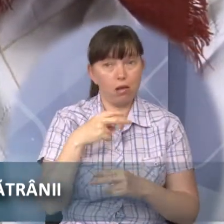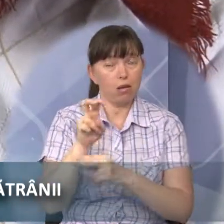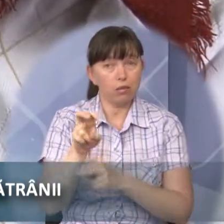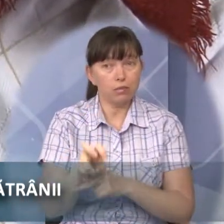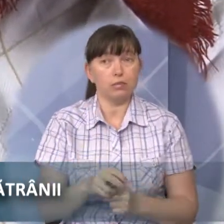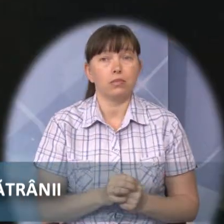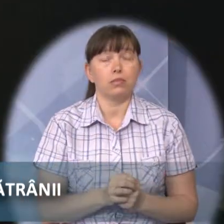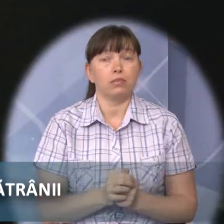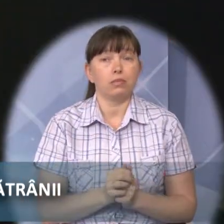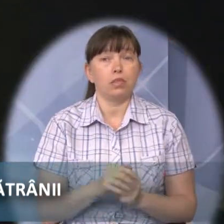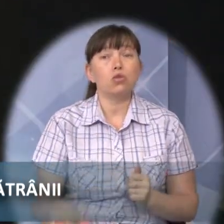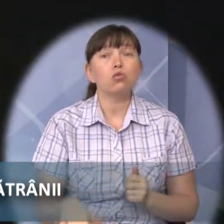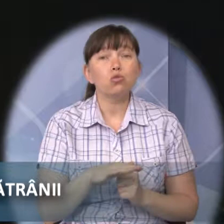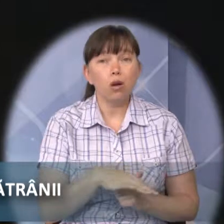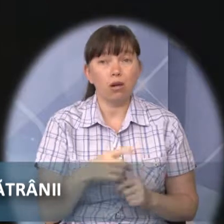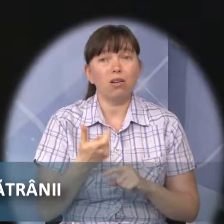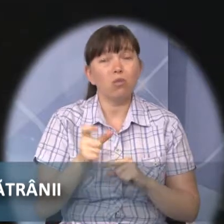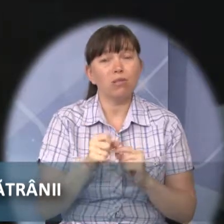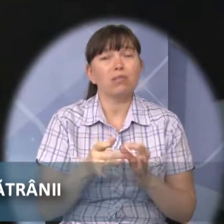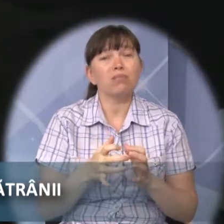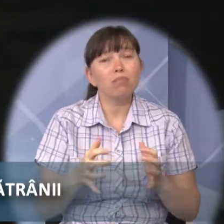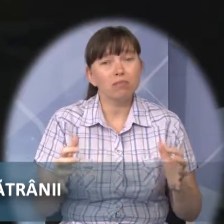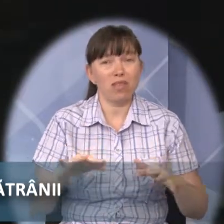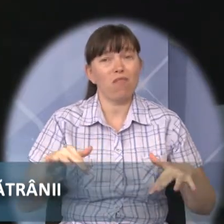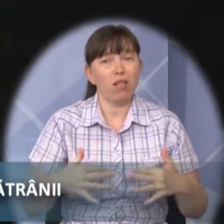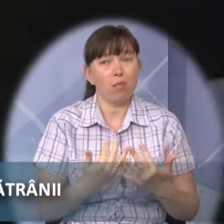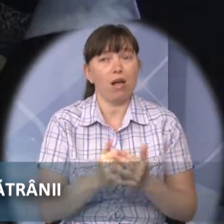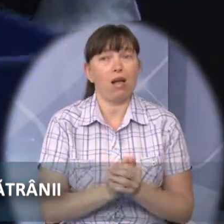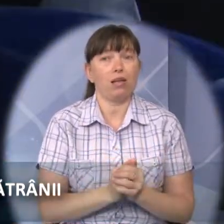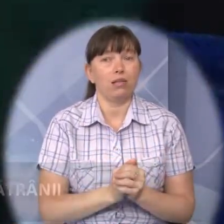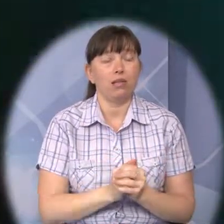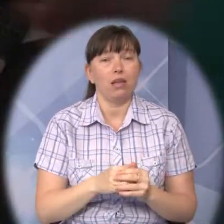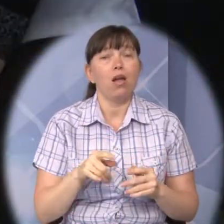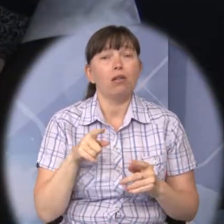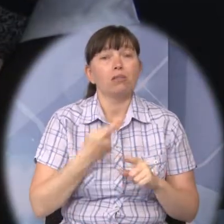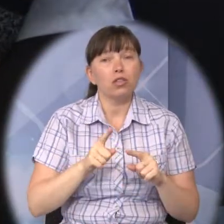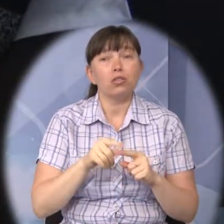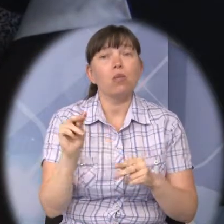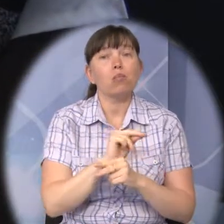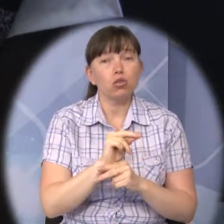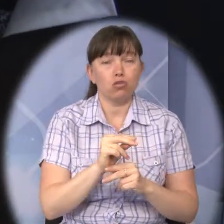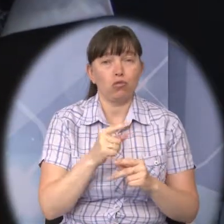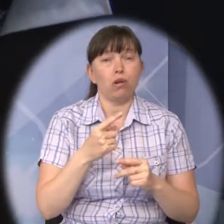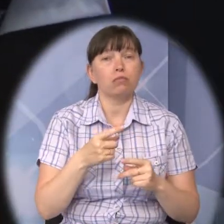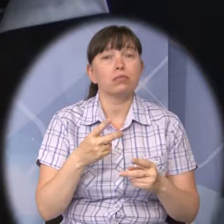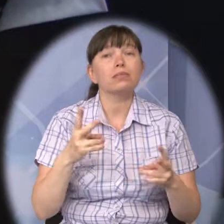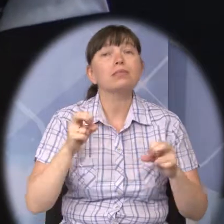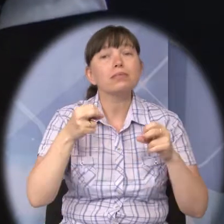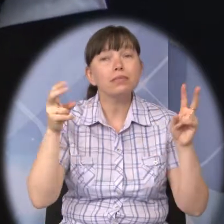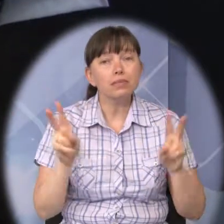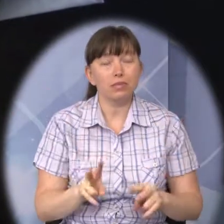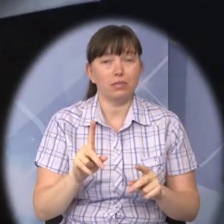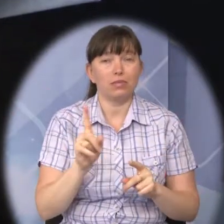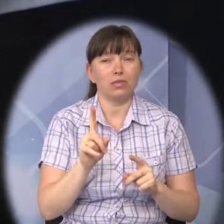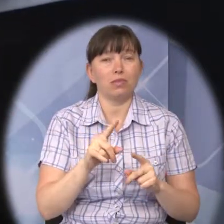de an. Picioarele domnei ei s-o leacă inflamate. Am o idee cu mine sau procedura cu... are ca scop ca